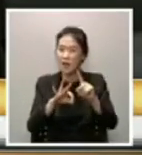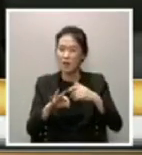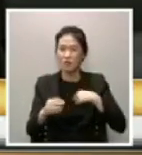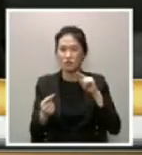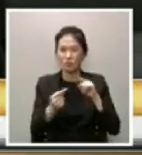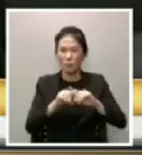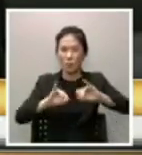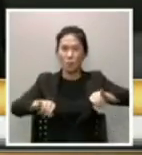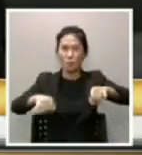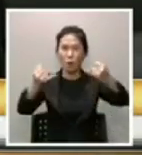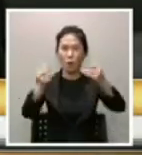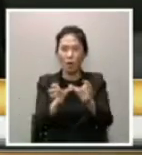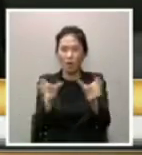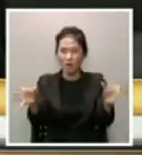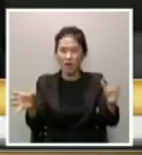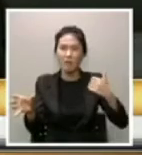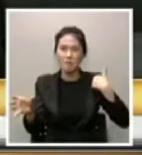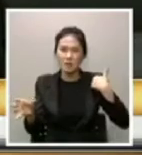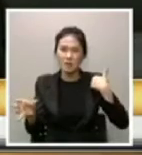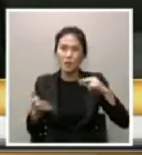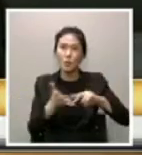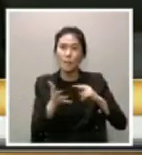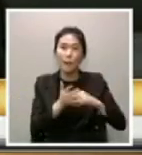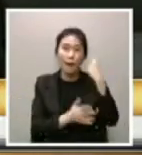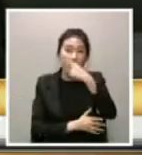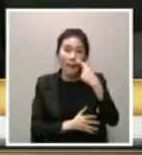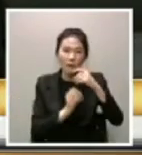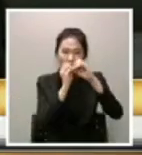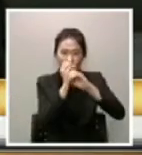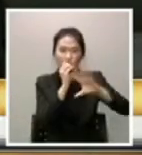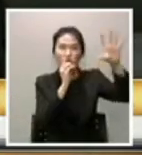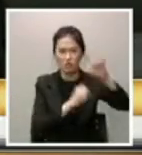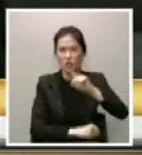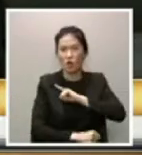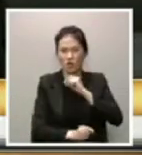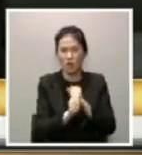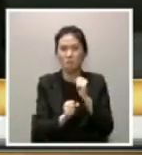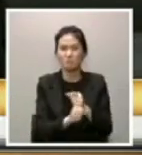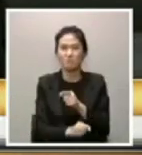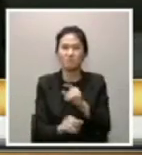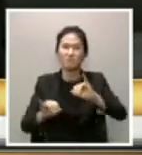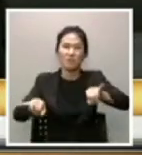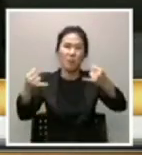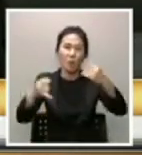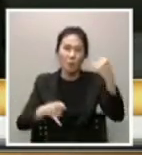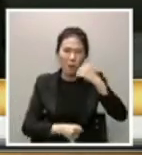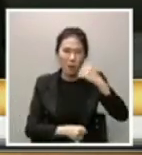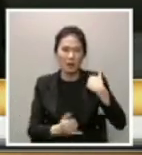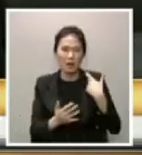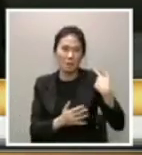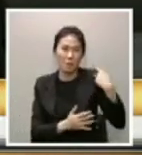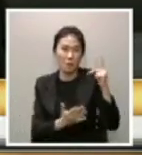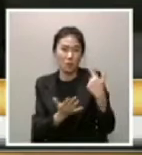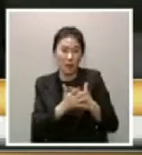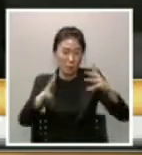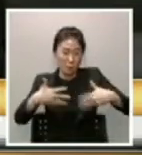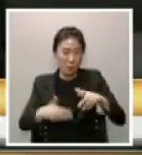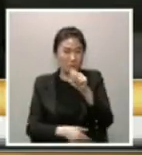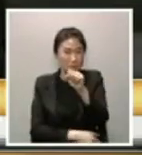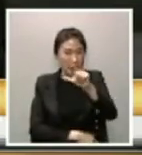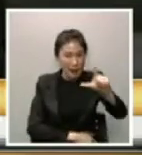องก็ล้วนเป็นผลงานของกสทช.ครับผลประโยชน์มูลค่าแสนล้านและอำนาจในการควบคุม